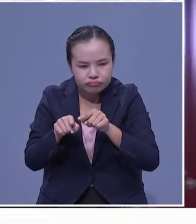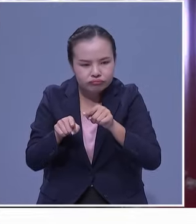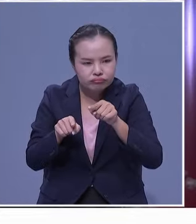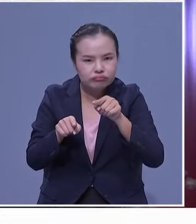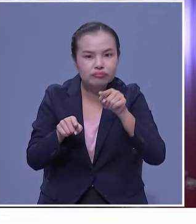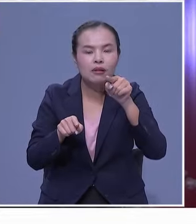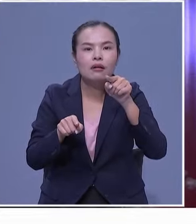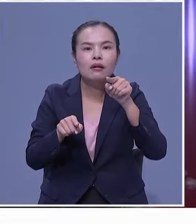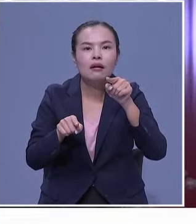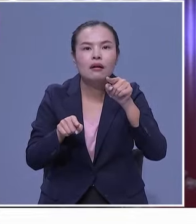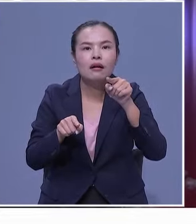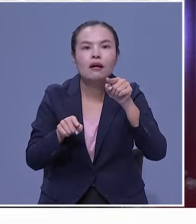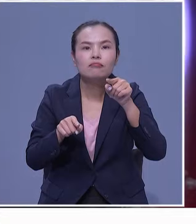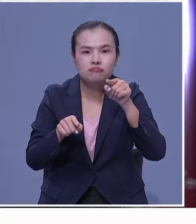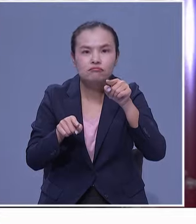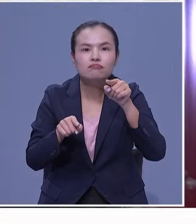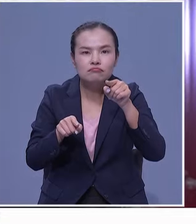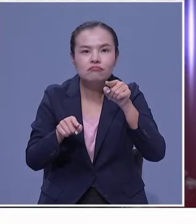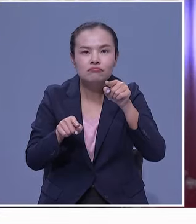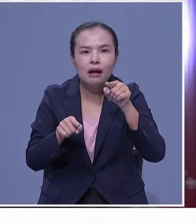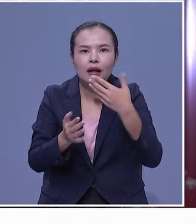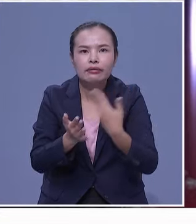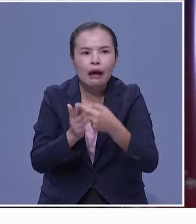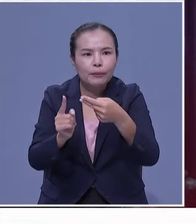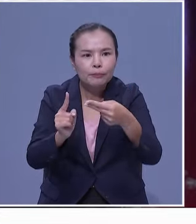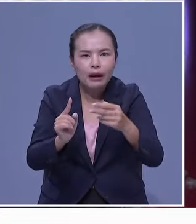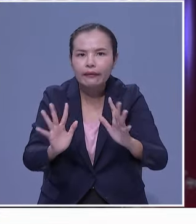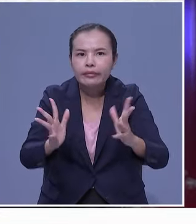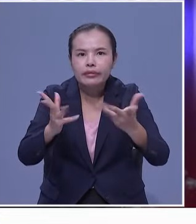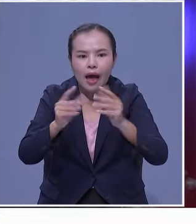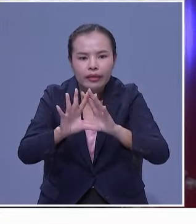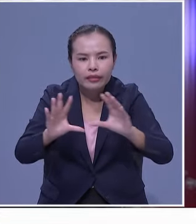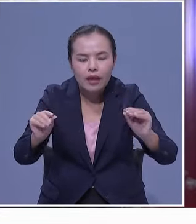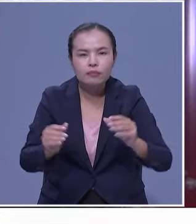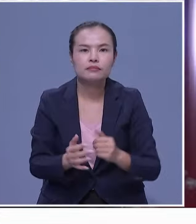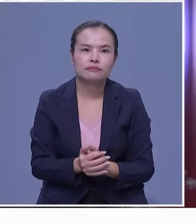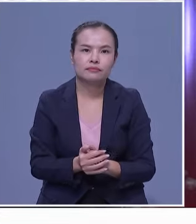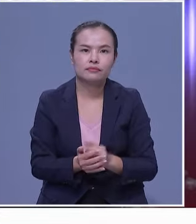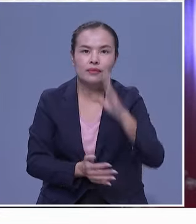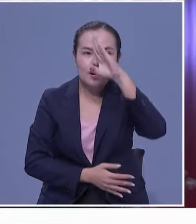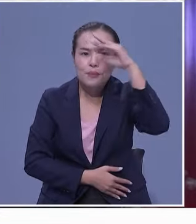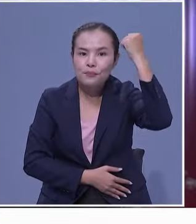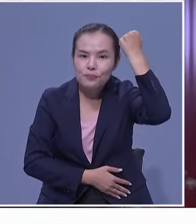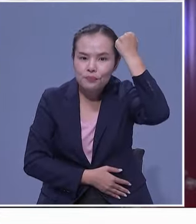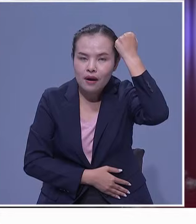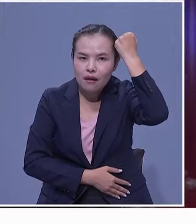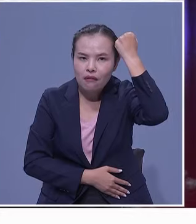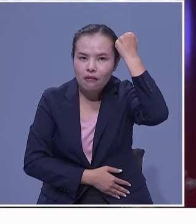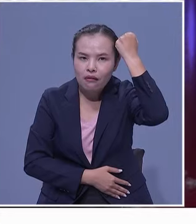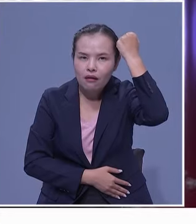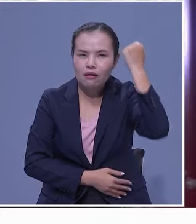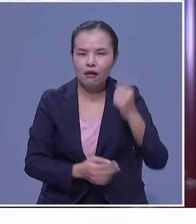ะครับแล้วก็พอเรื่องนี้หายไปถ้าคุณแพทองธารไม่ได้พิสู